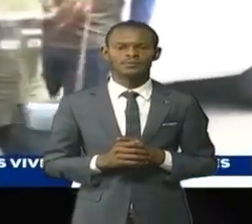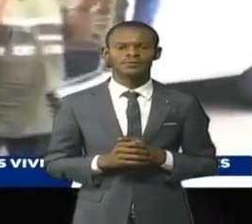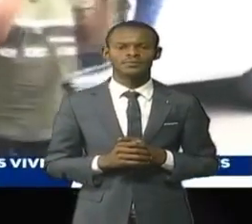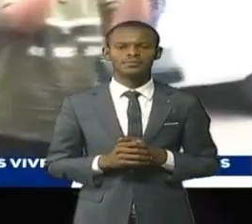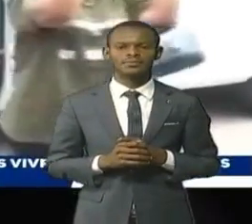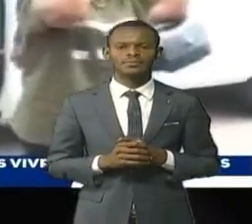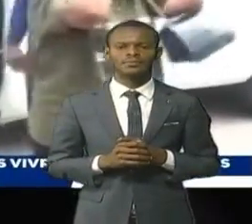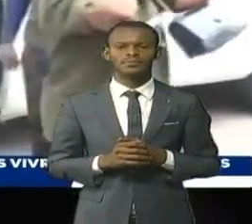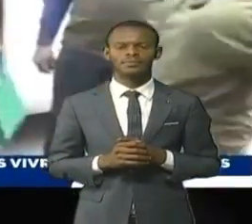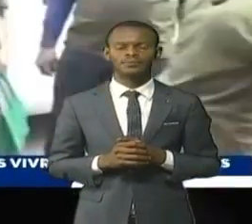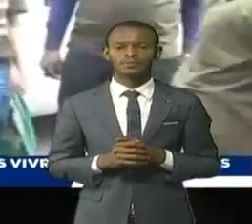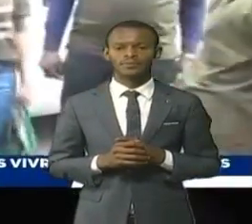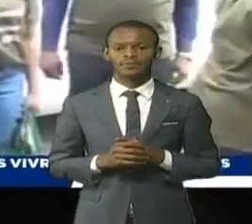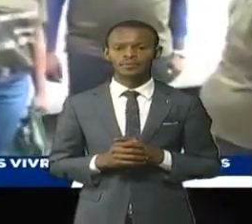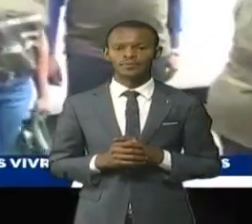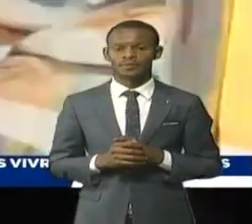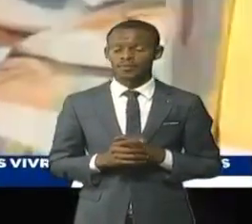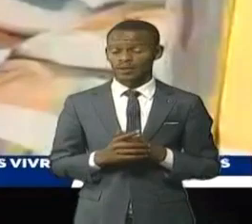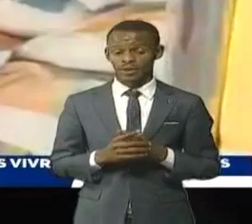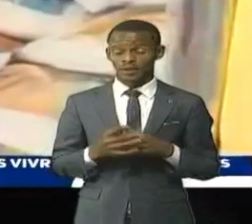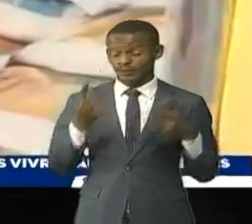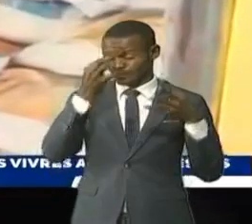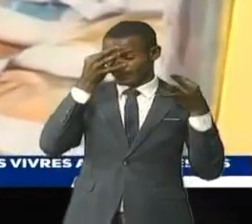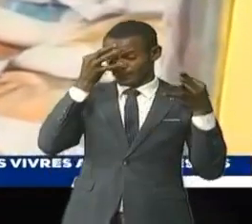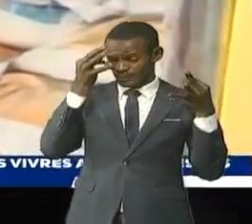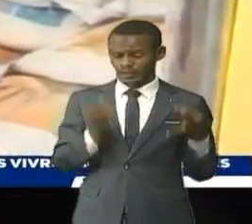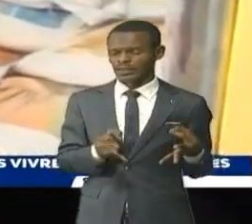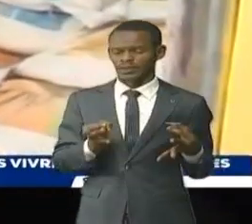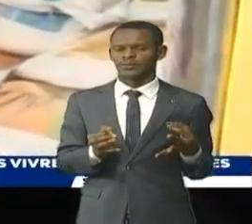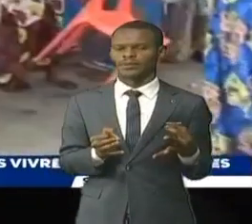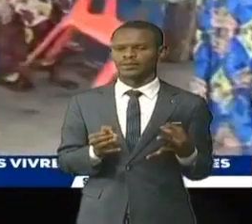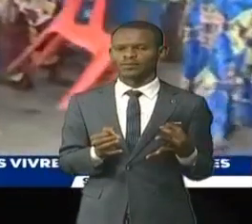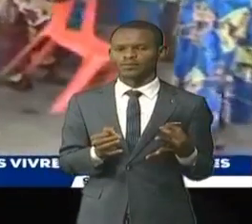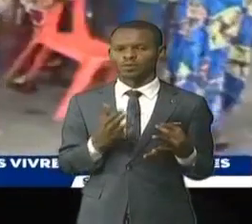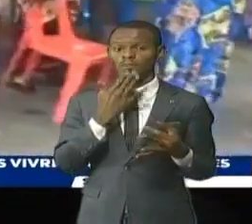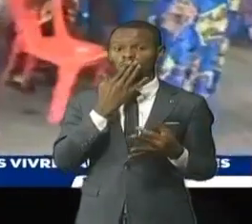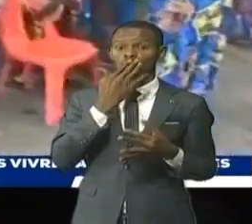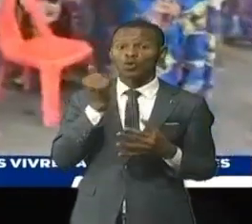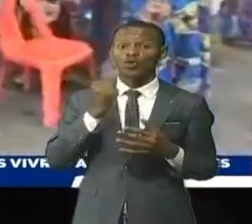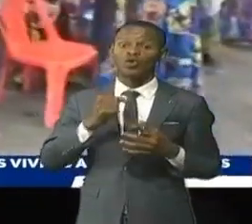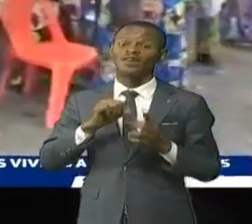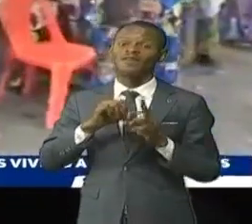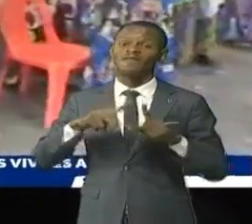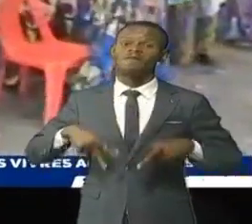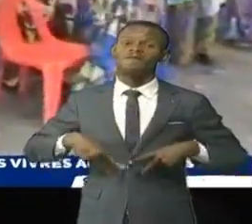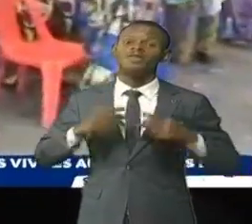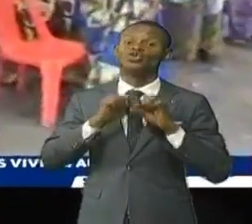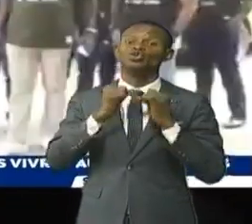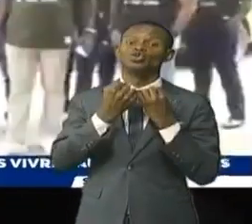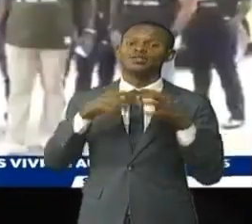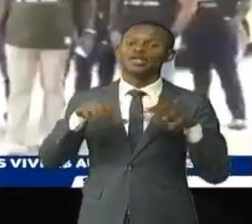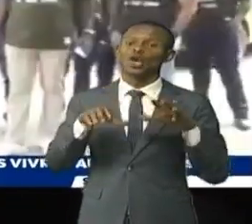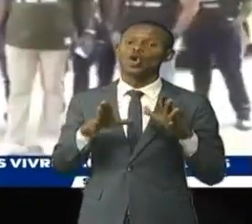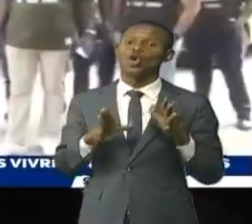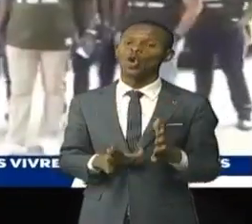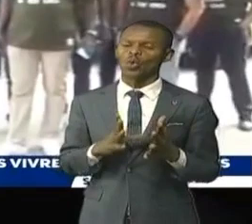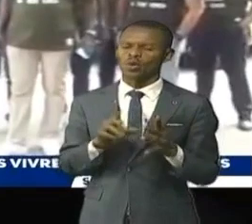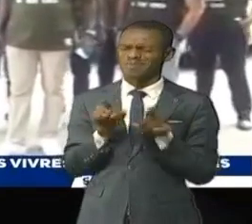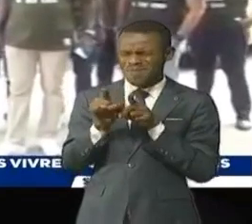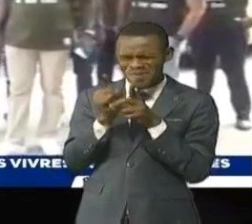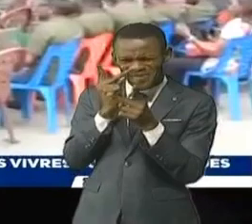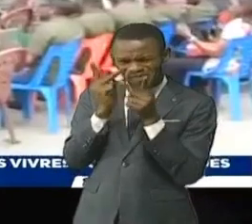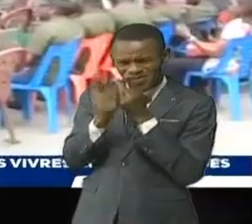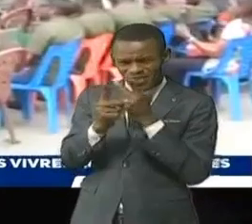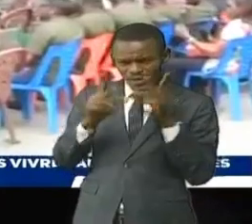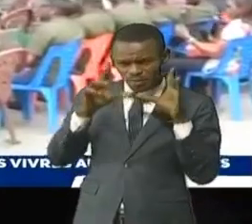Ils sont déterminés d'améliorer le social des Congolais, selon la vision du chef de l'État. Ce groupe des